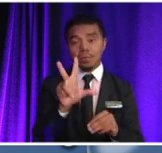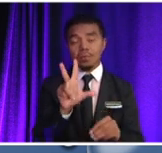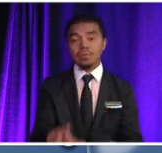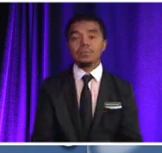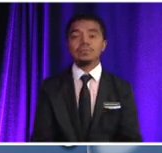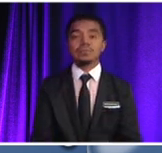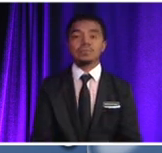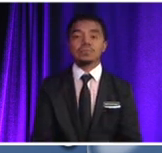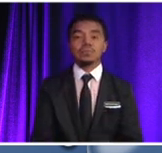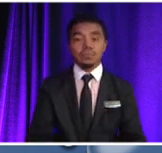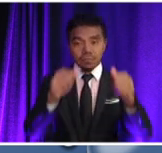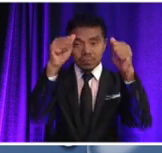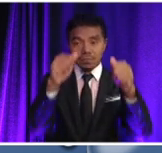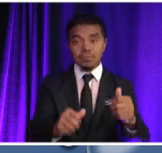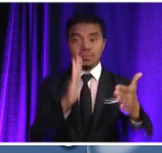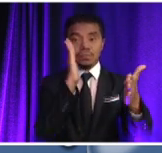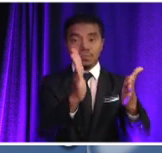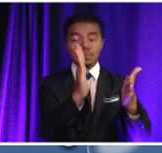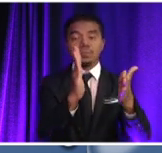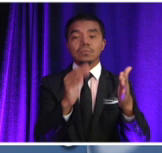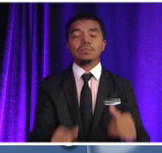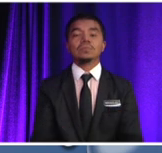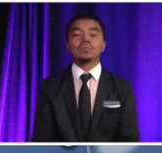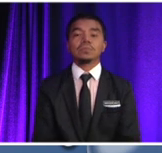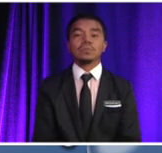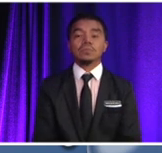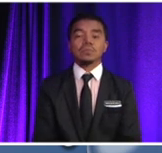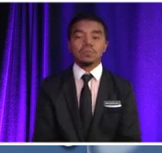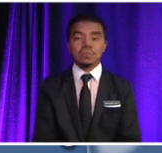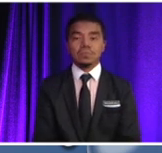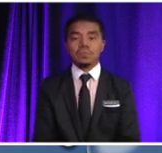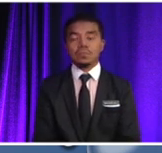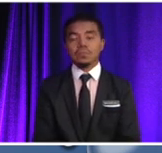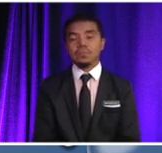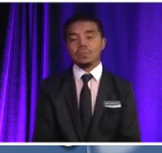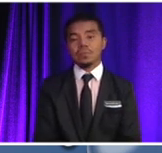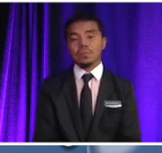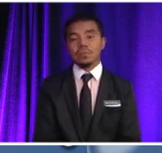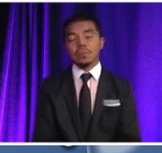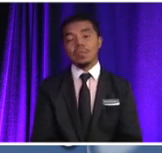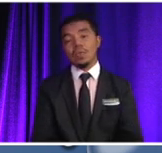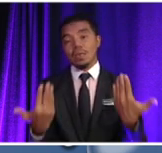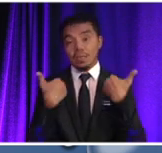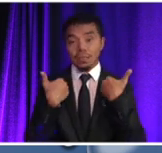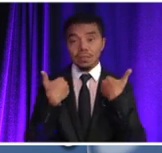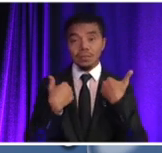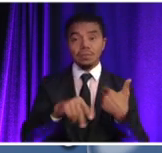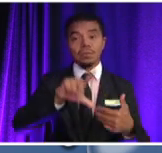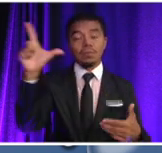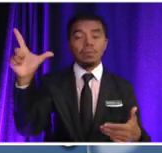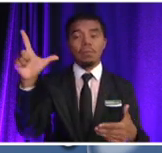yaitu agen dekat tengah-tengah pengeluaran agen peruncit dan pengguna dia melibatkan jentre micin